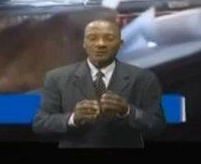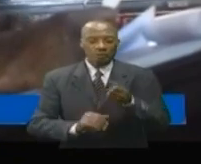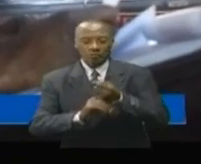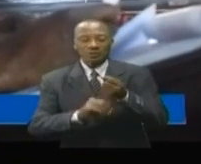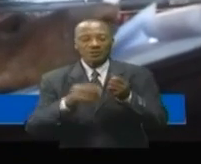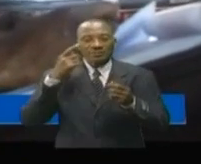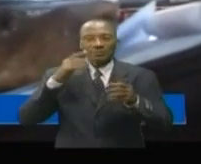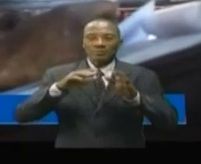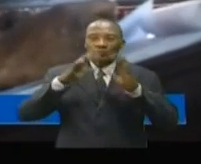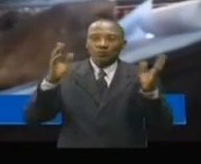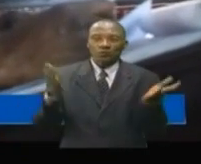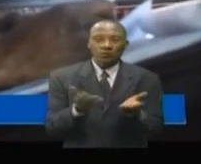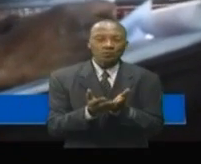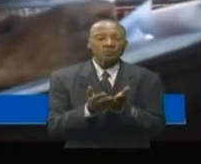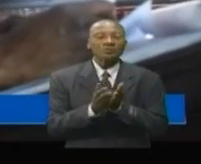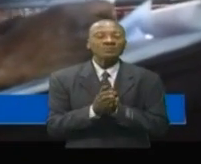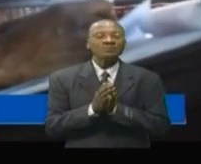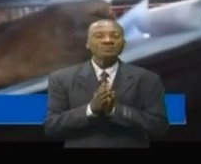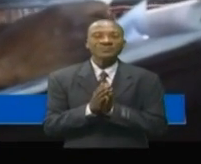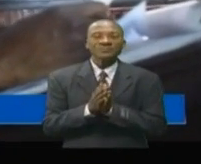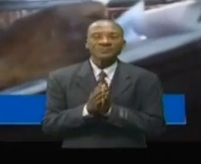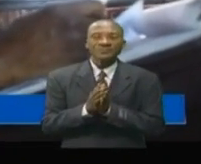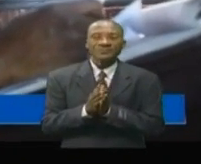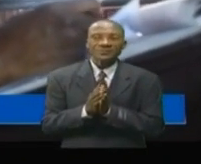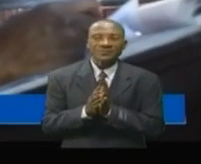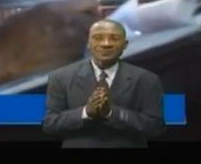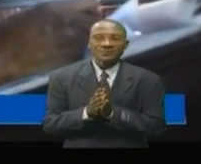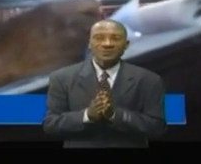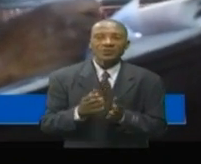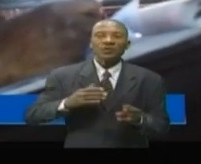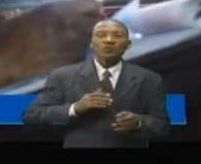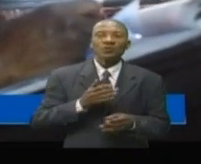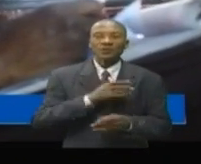les imaginaires présentés dans ce programme